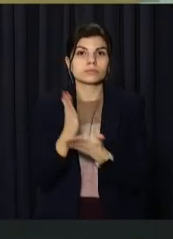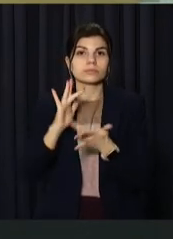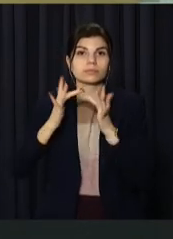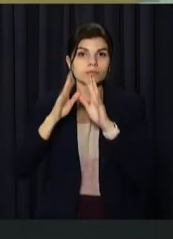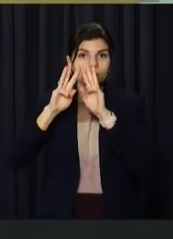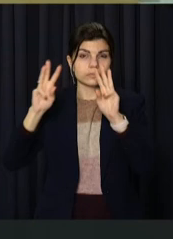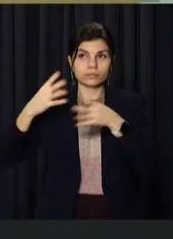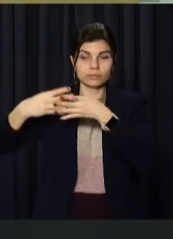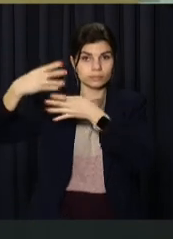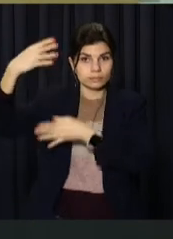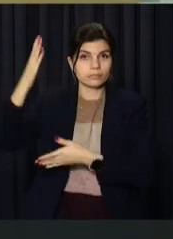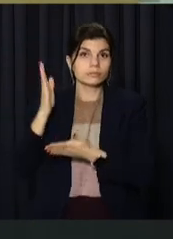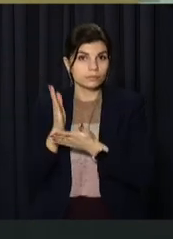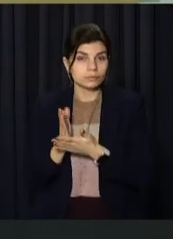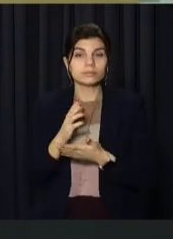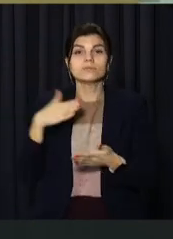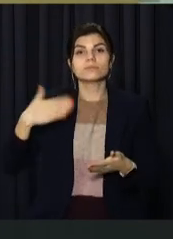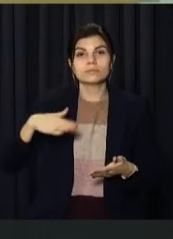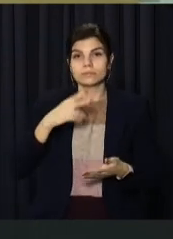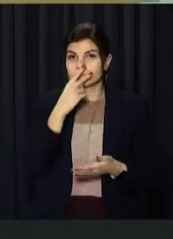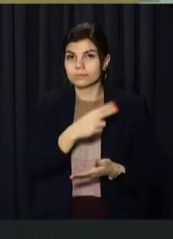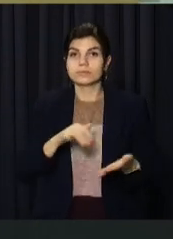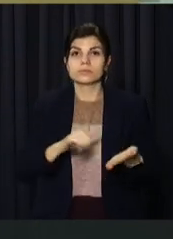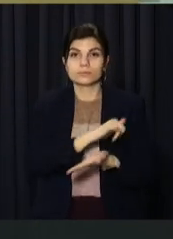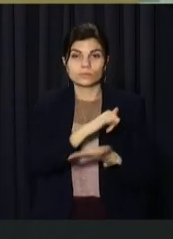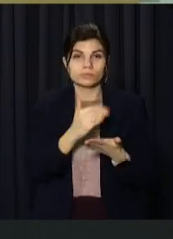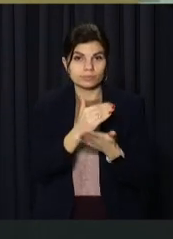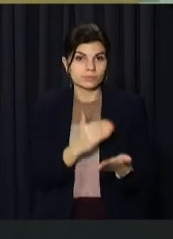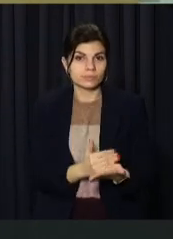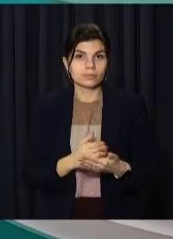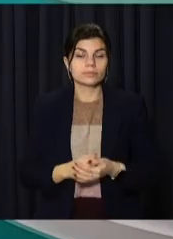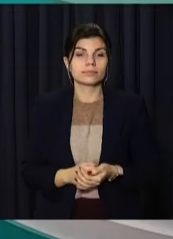сайті opentv.media. Сюжети переглядайте на нашому